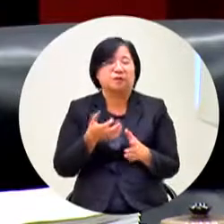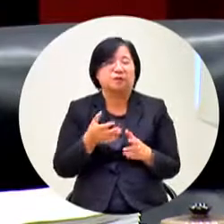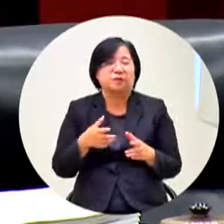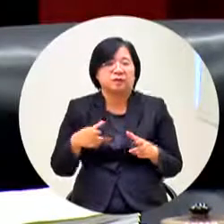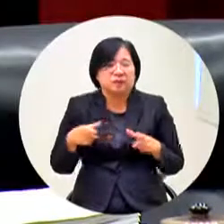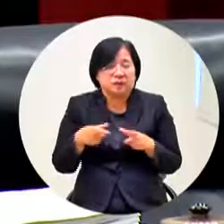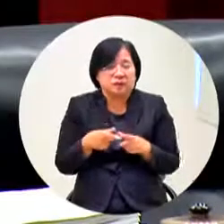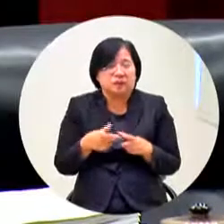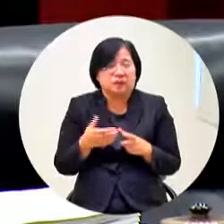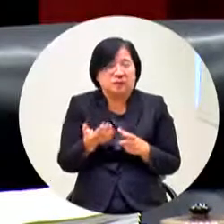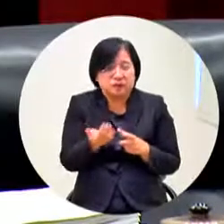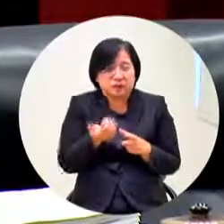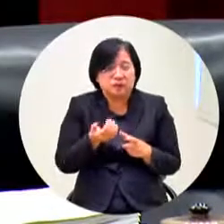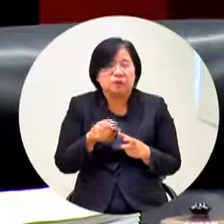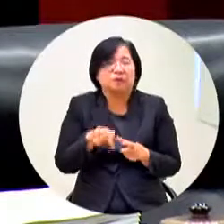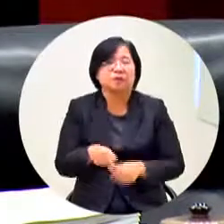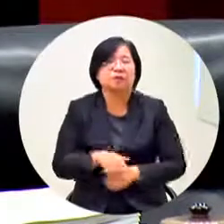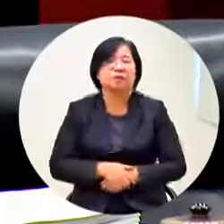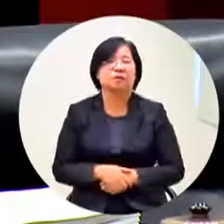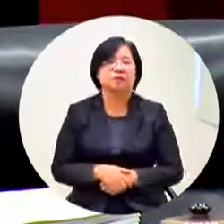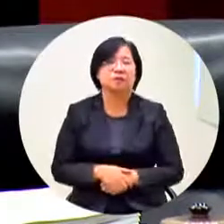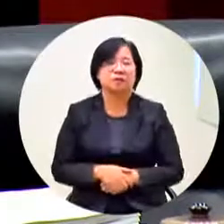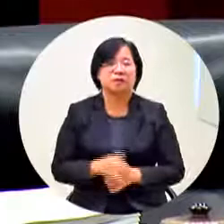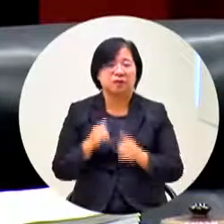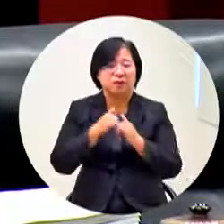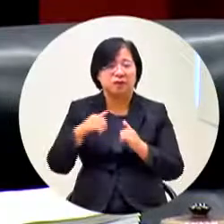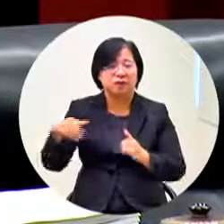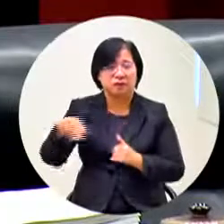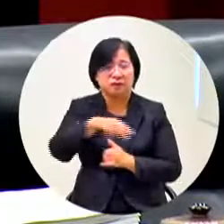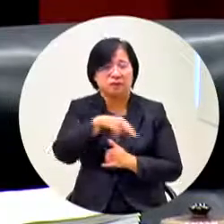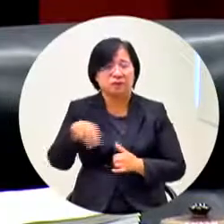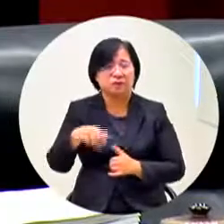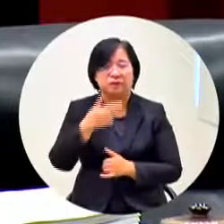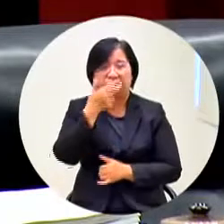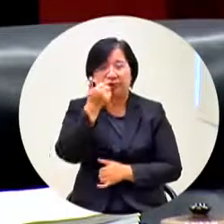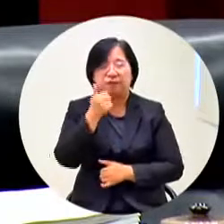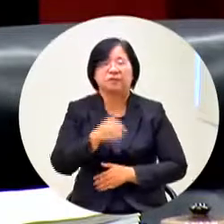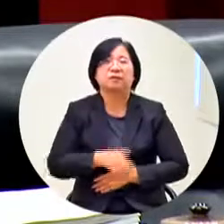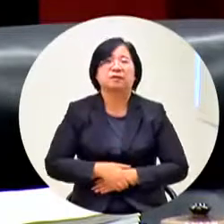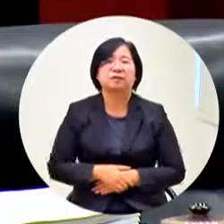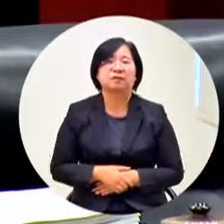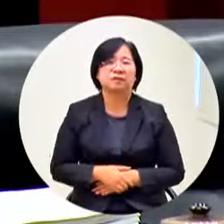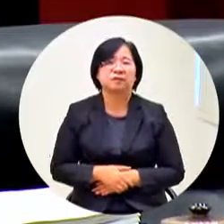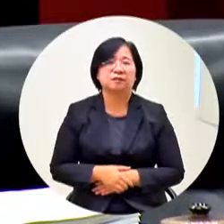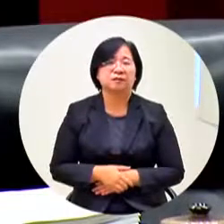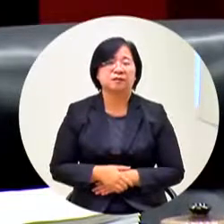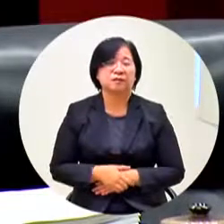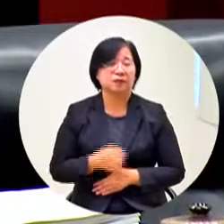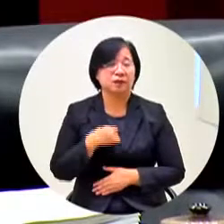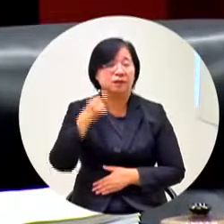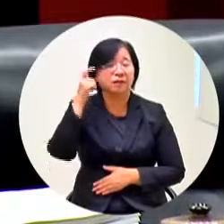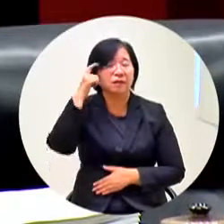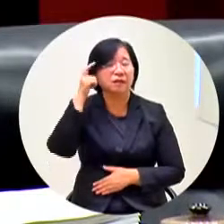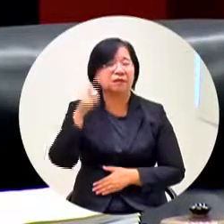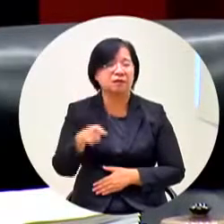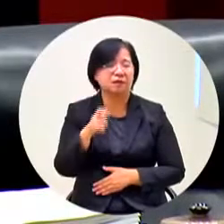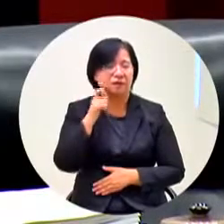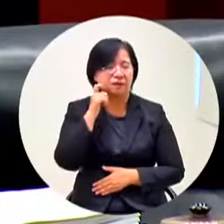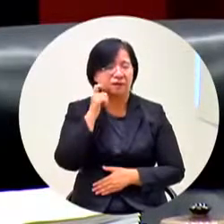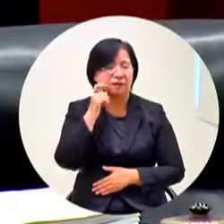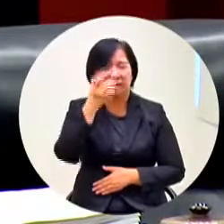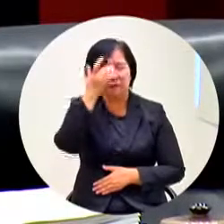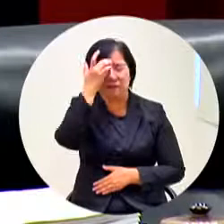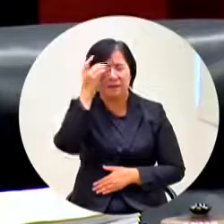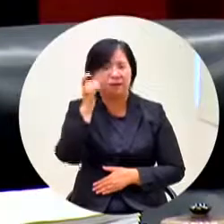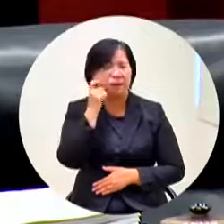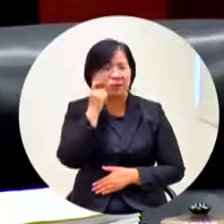宽，就以利这边的居民通行。哦，那这是一个我想这个不会很困难啦，只是看